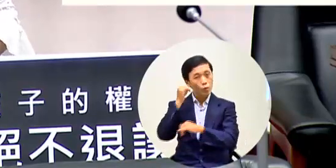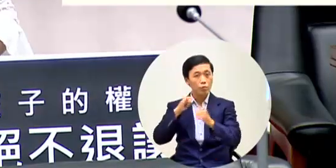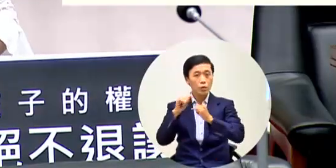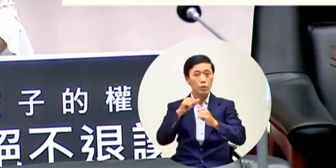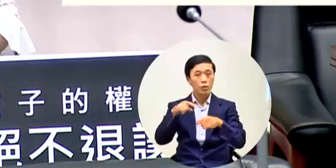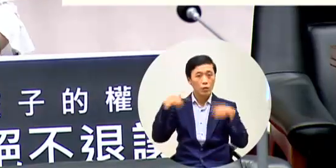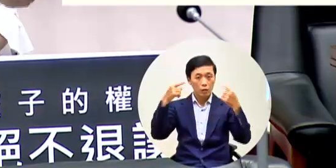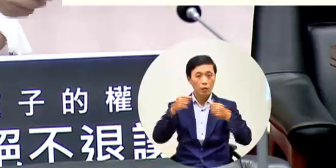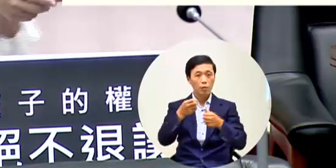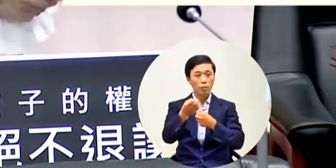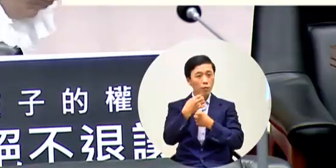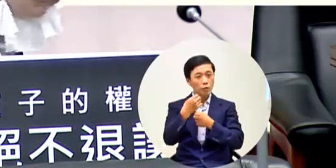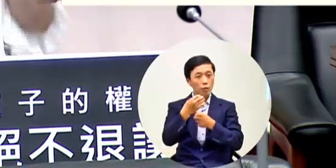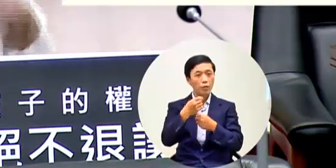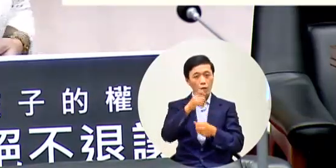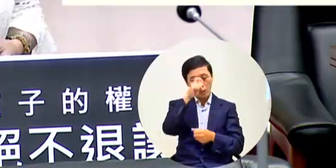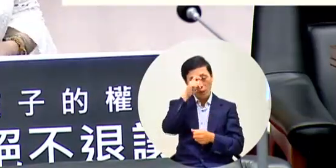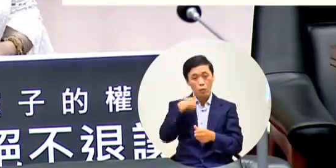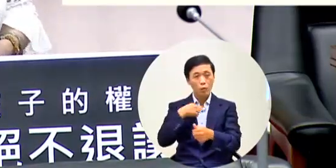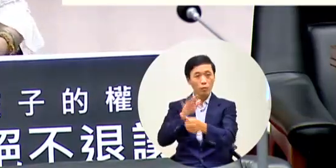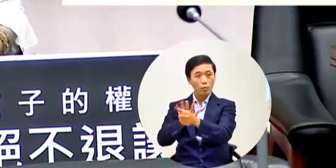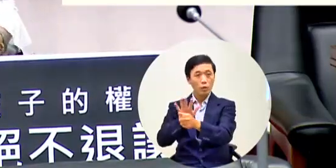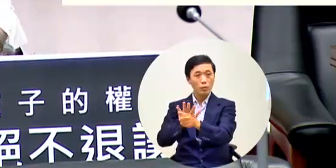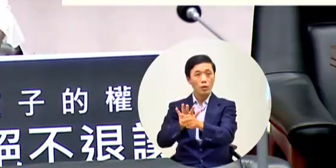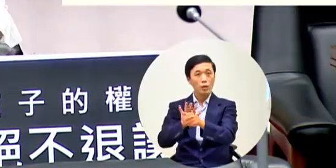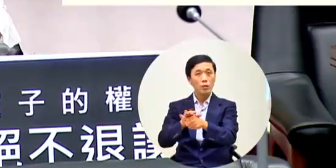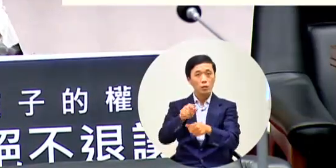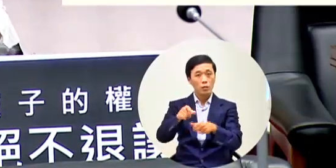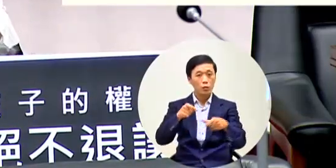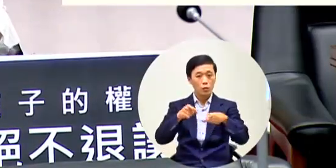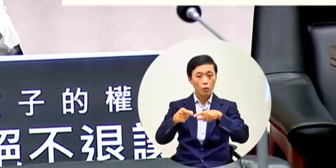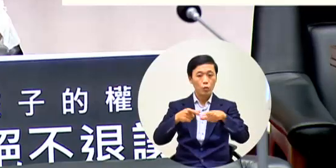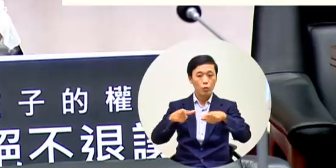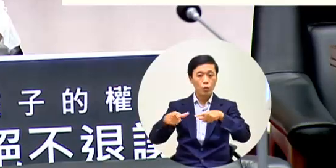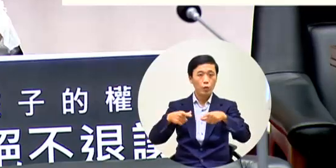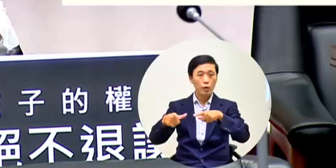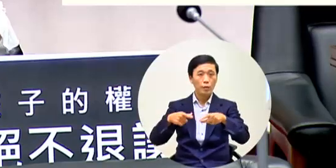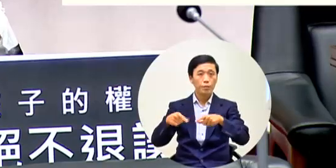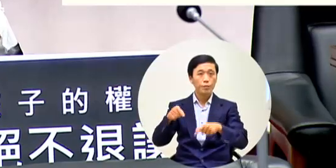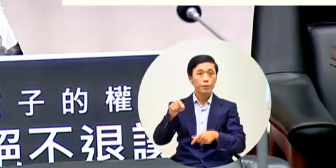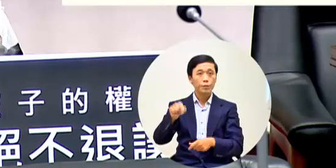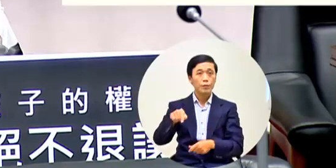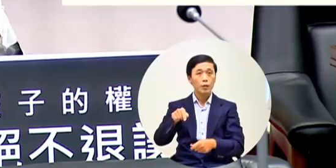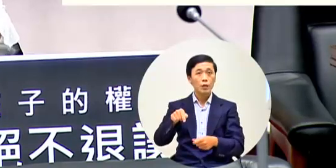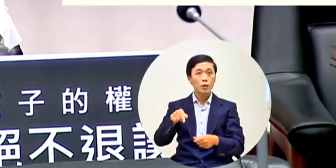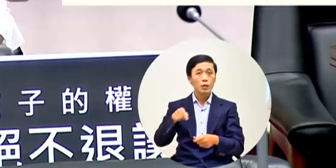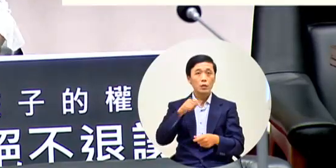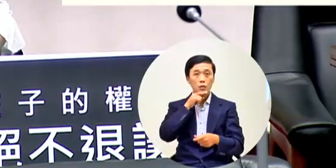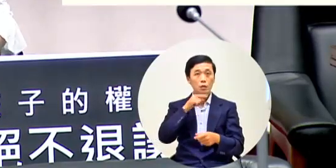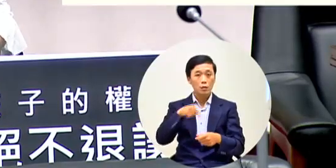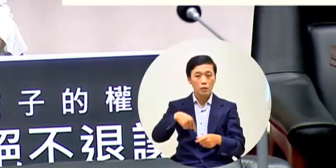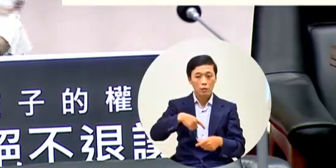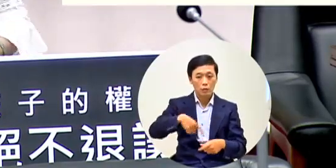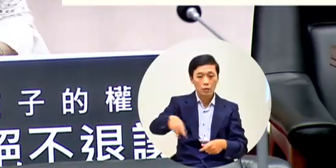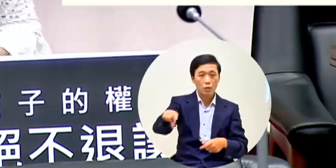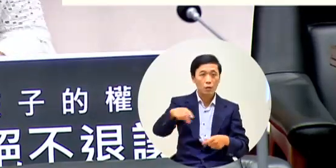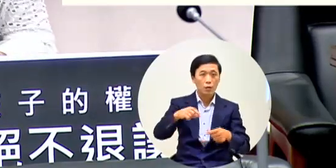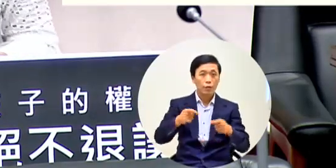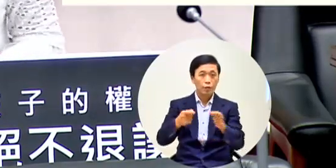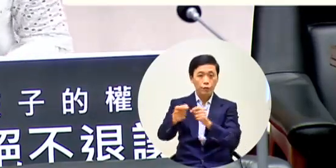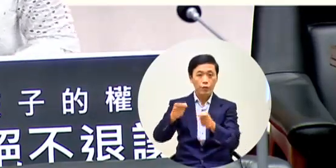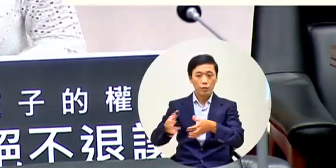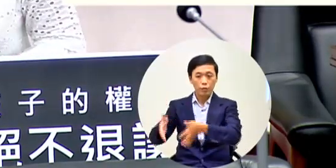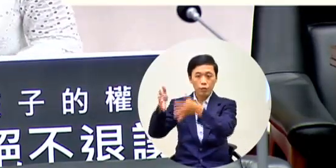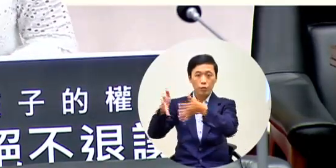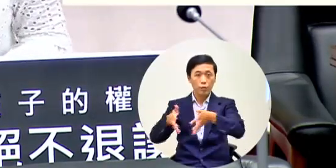拜托说，因为这个公园它的这个公园是这样的带状，那周边全部都是大楼，我